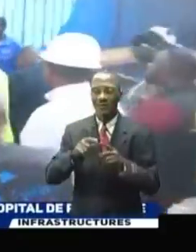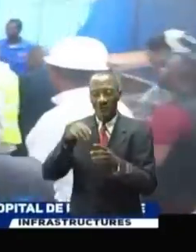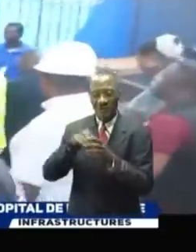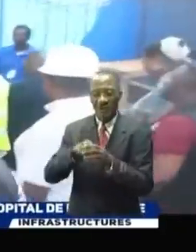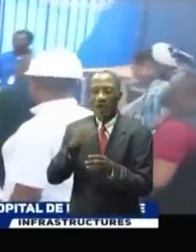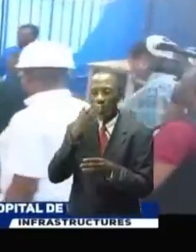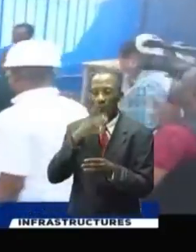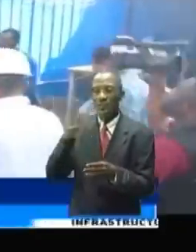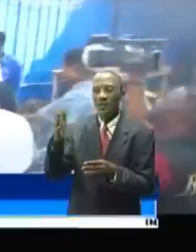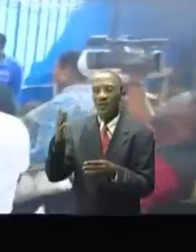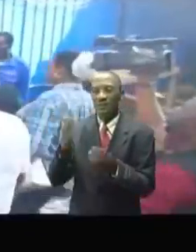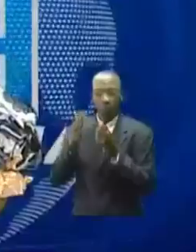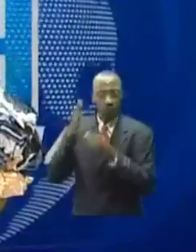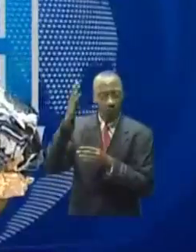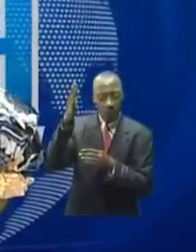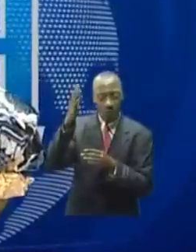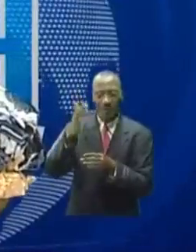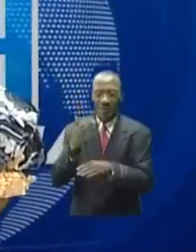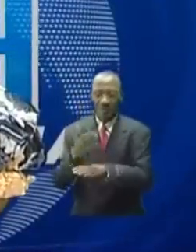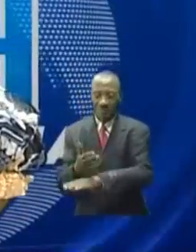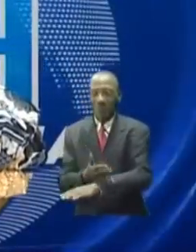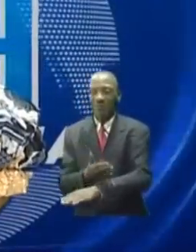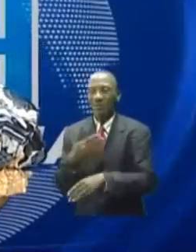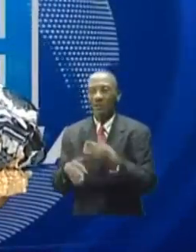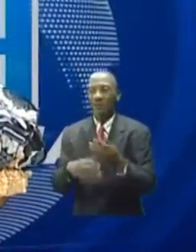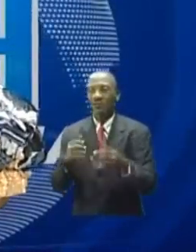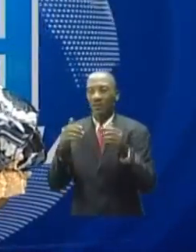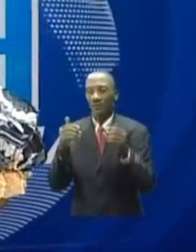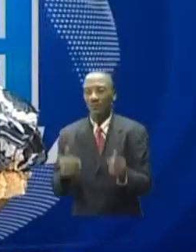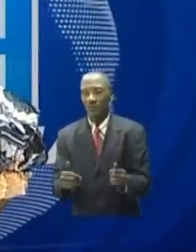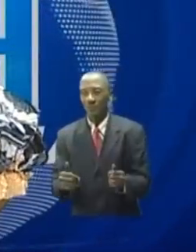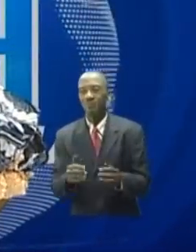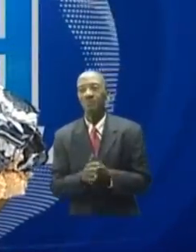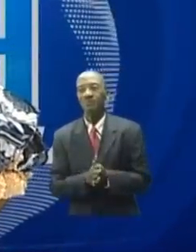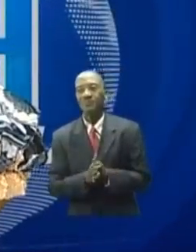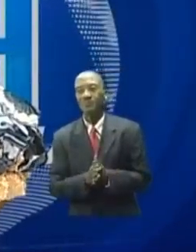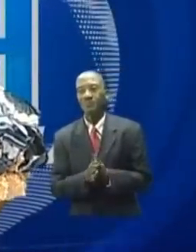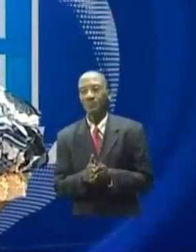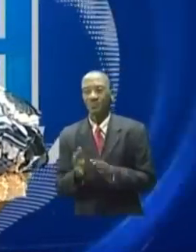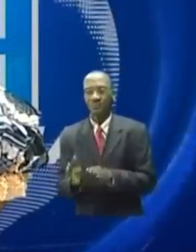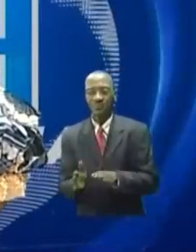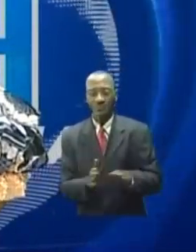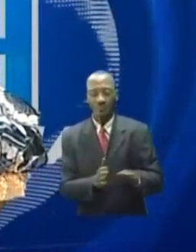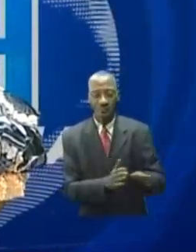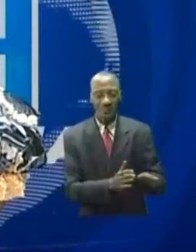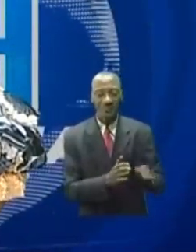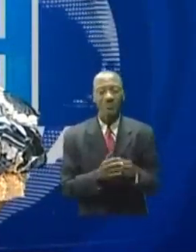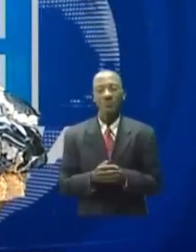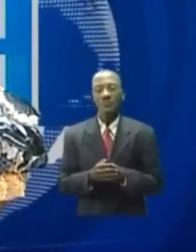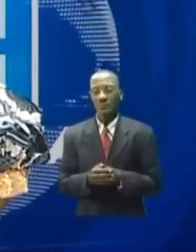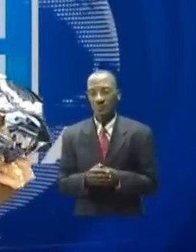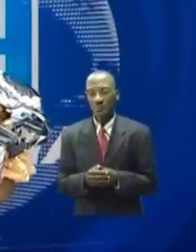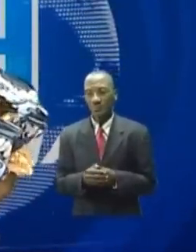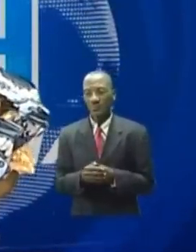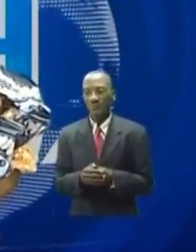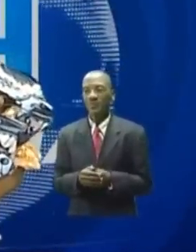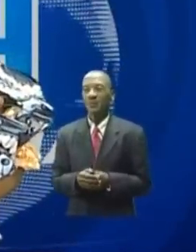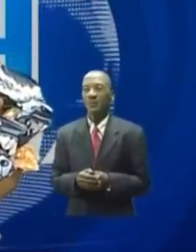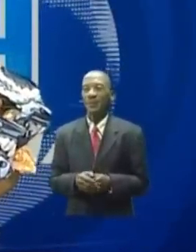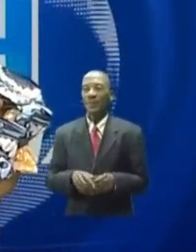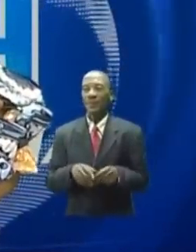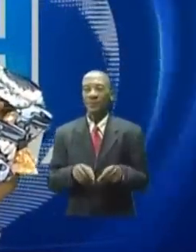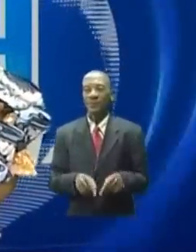les jours à venir. La violence est désormais un instinct de survie et un moyen d'expression des jeunes